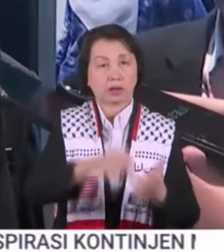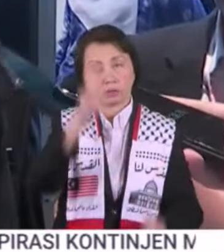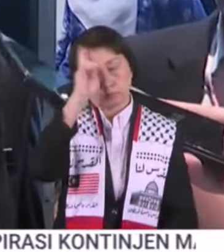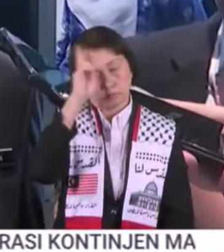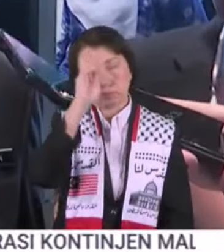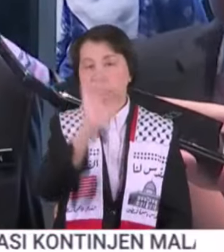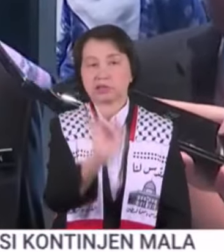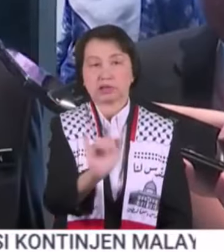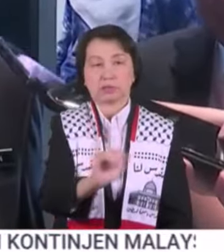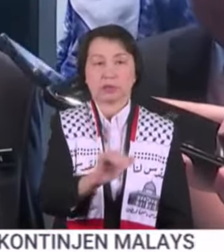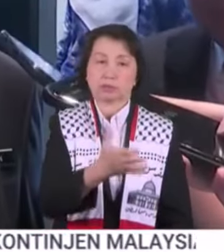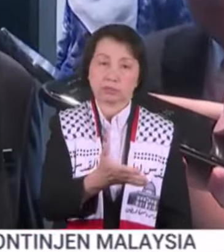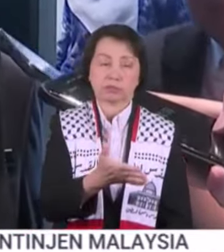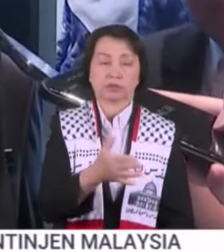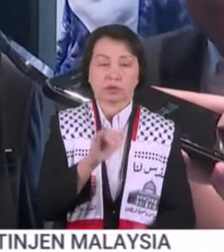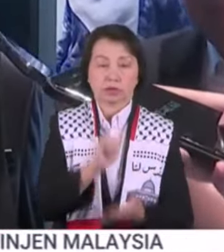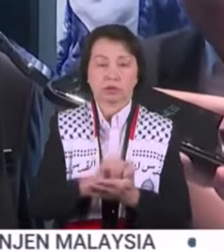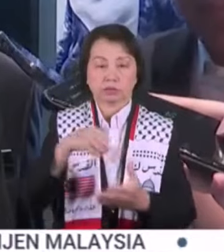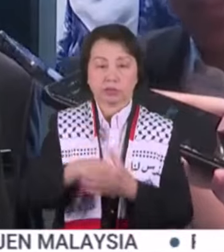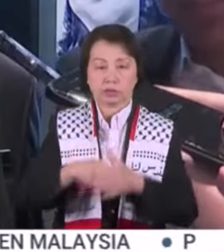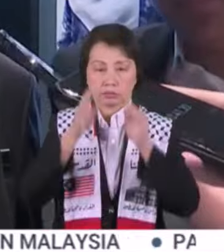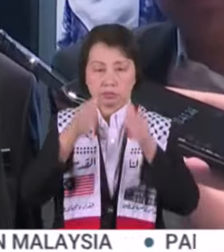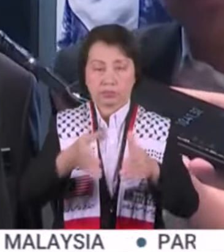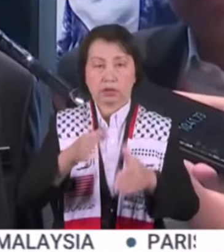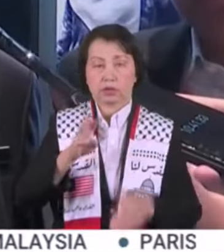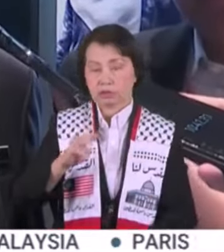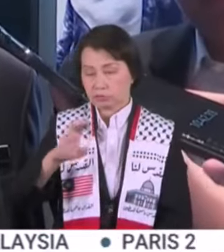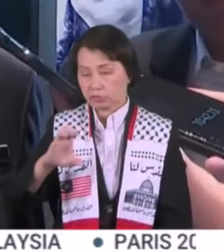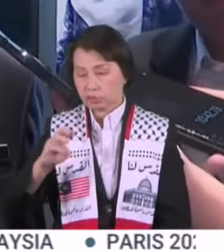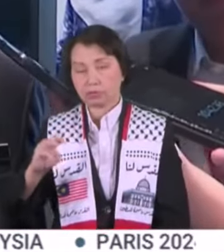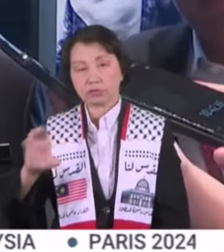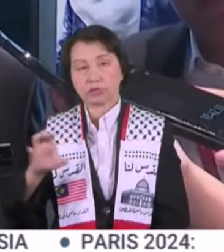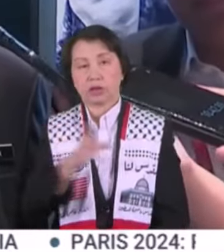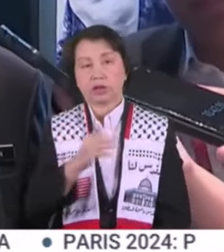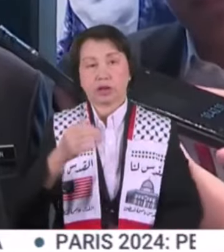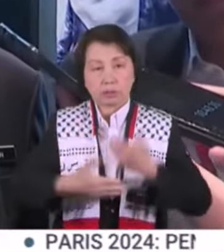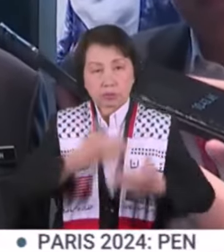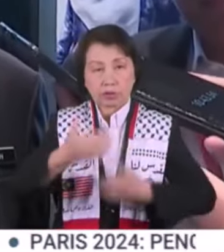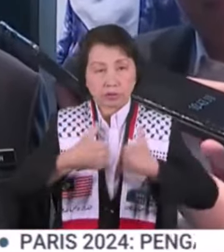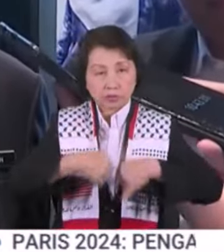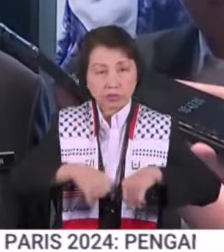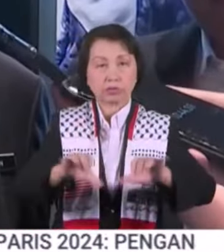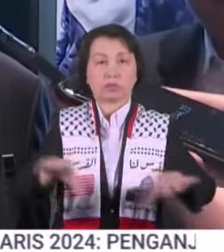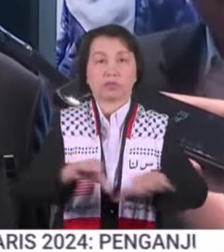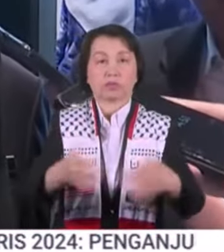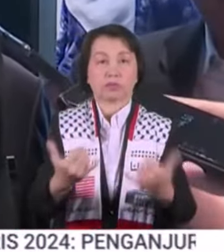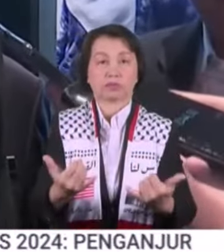sedia ada. Tapi itu adalah satu perkara dalam perhatian MCMC dan prosesnya masih berjalan.